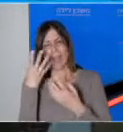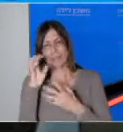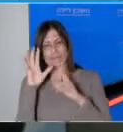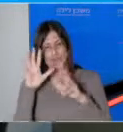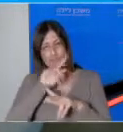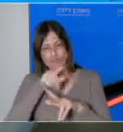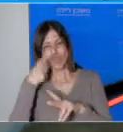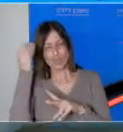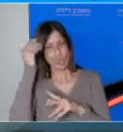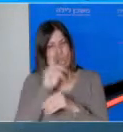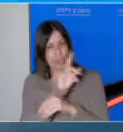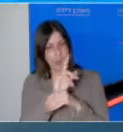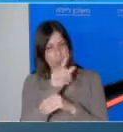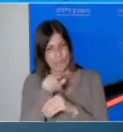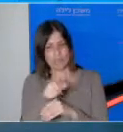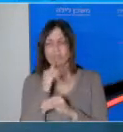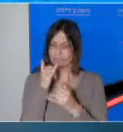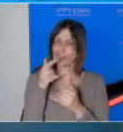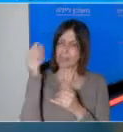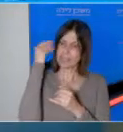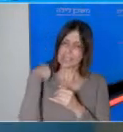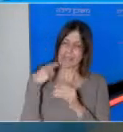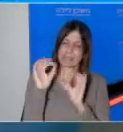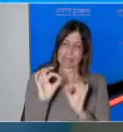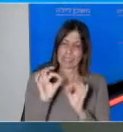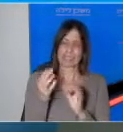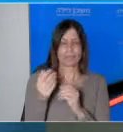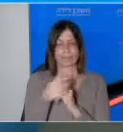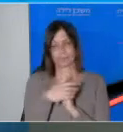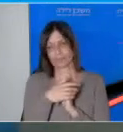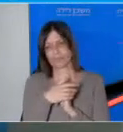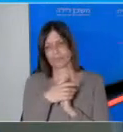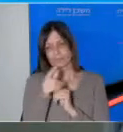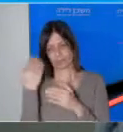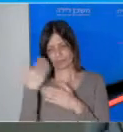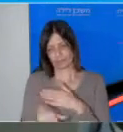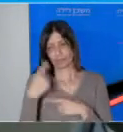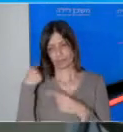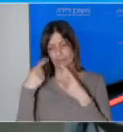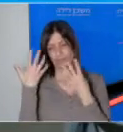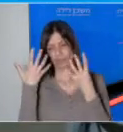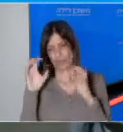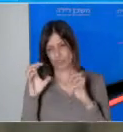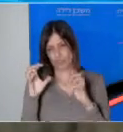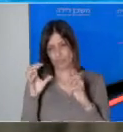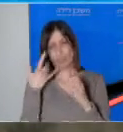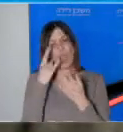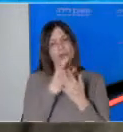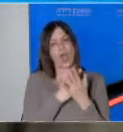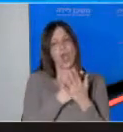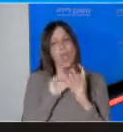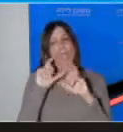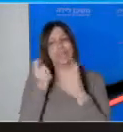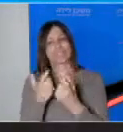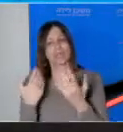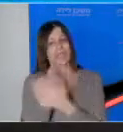אתה זוכר את התקופה ההיא? לא, אבל אתה מזכיר לנו עכשיו, זה בסדר. יופי, בסוף שנות ה-90 נחקק חוק המעצרים החדש,